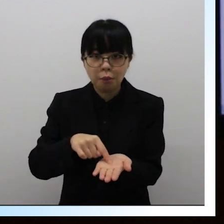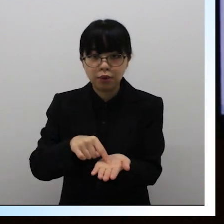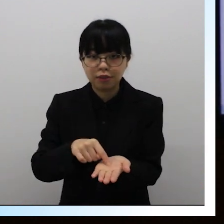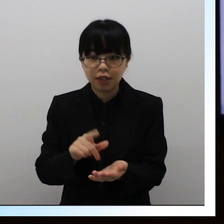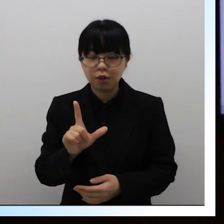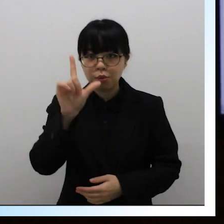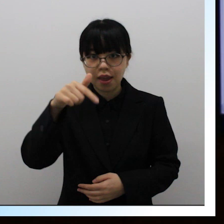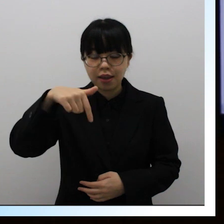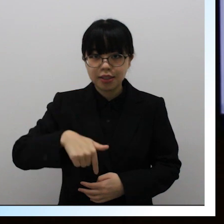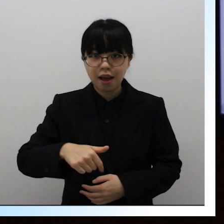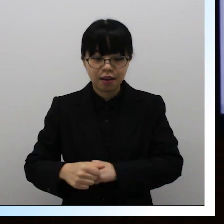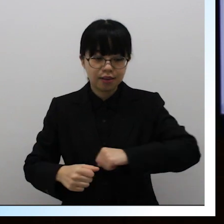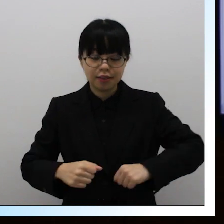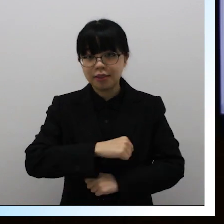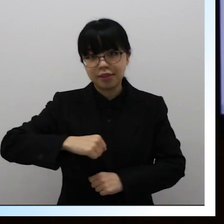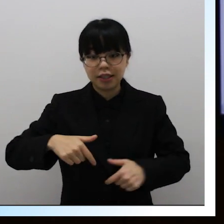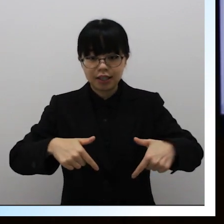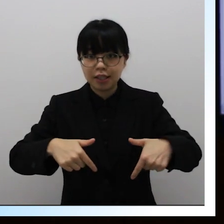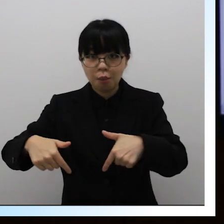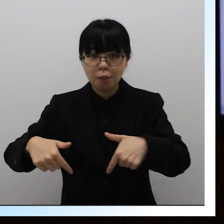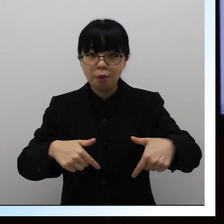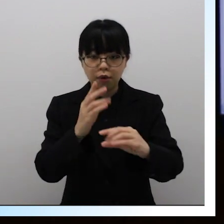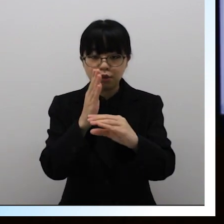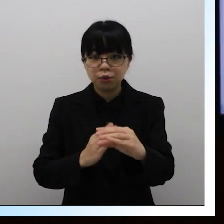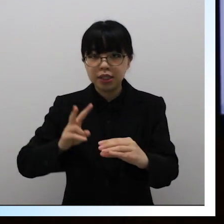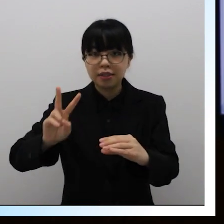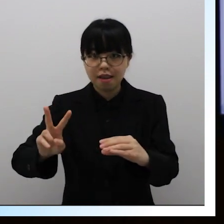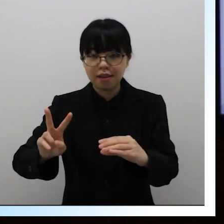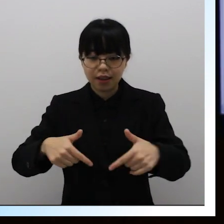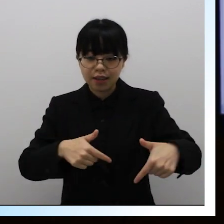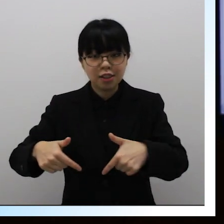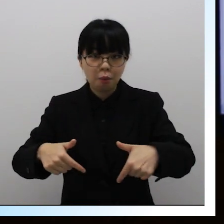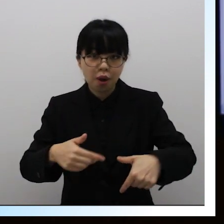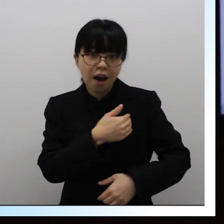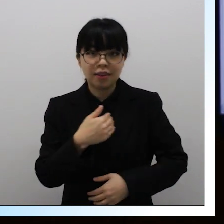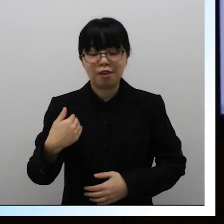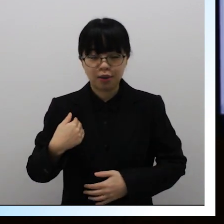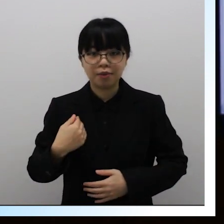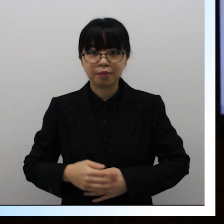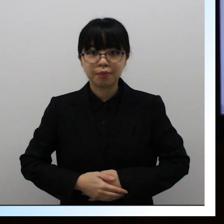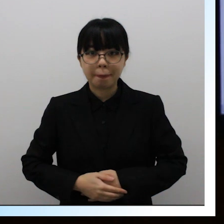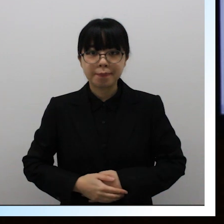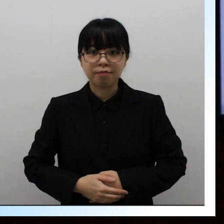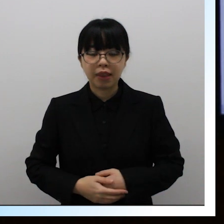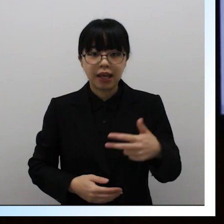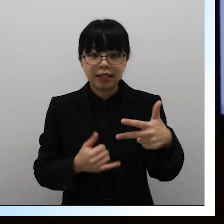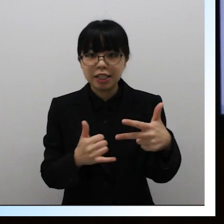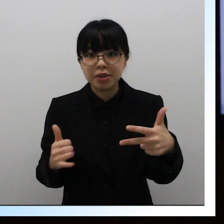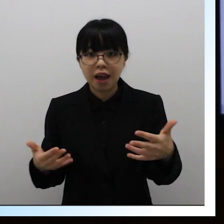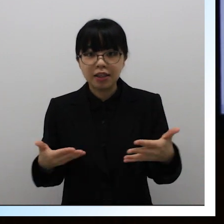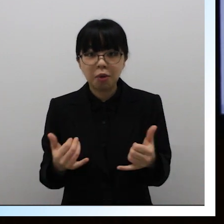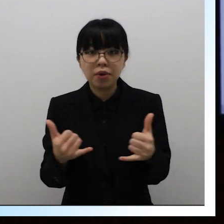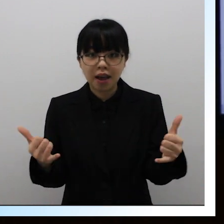移動させることで、中心点の移動が可能となります。以上の通り、市民や事業者、